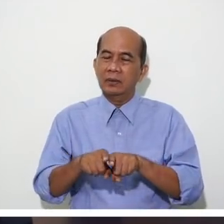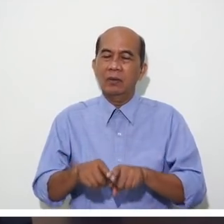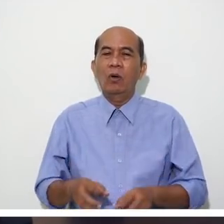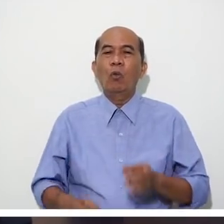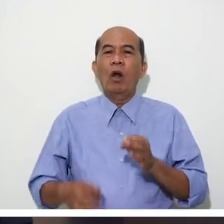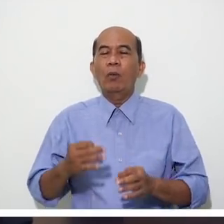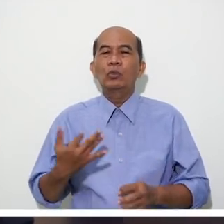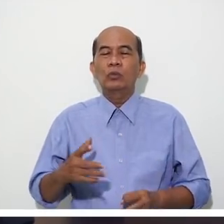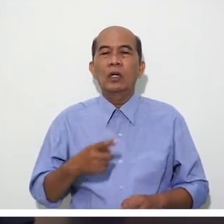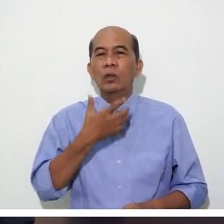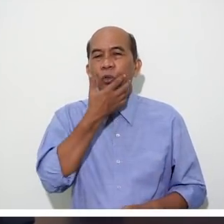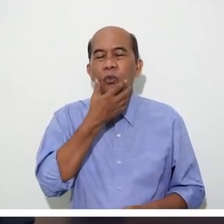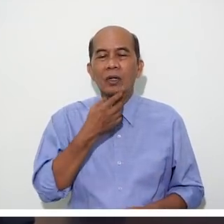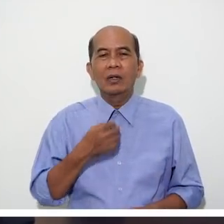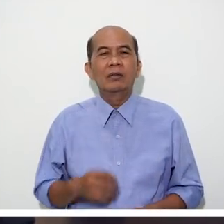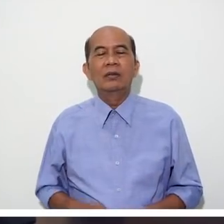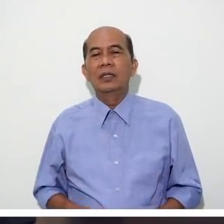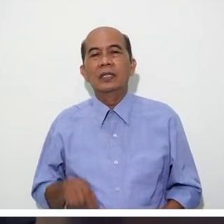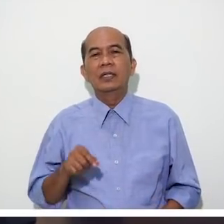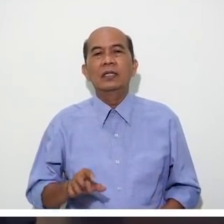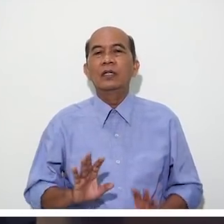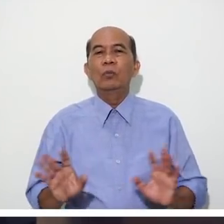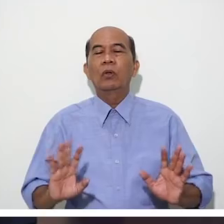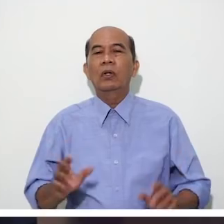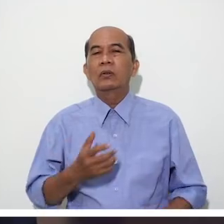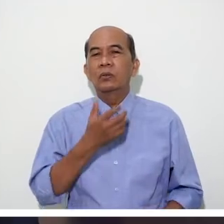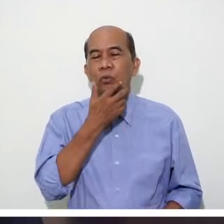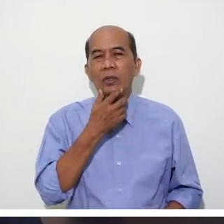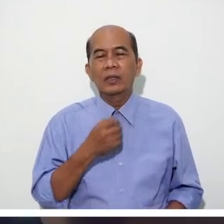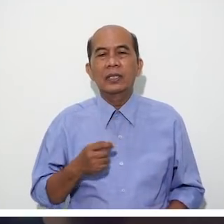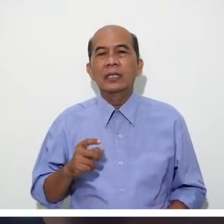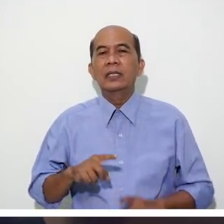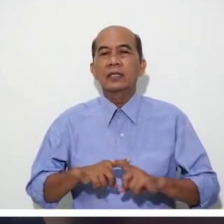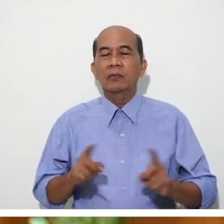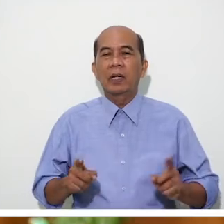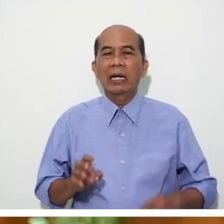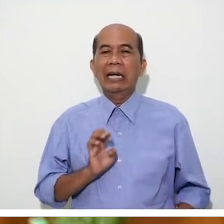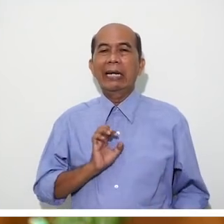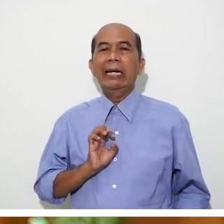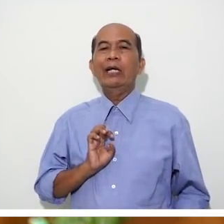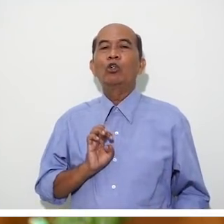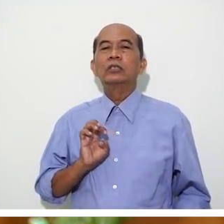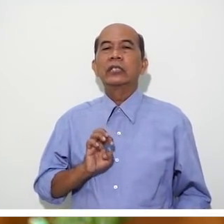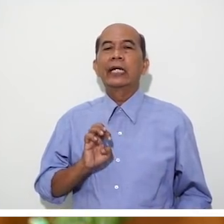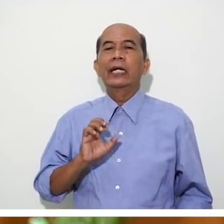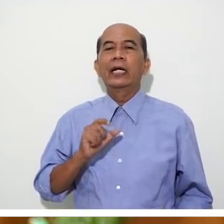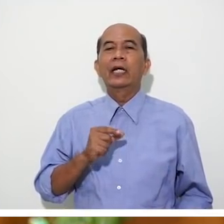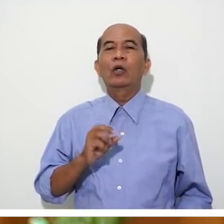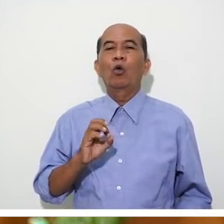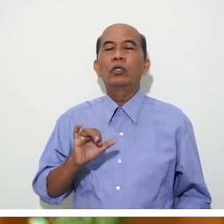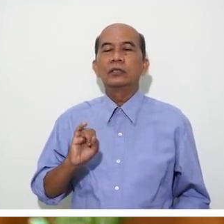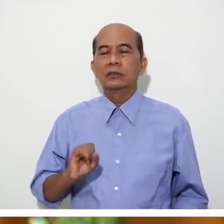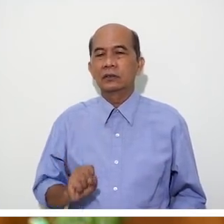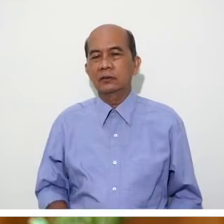Saudara, bukan masalah cinta di sini saudara. Tapi di sini masalah egoisme. Saudara, itulah